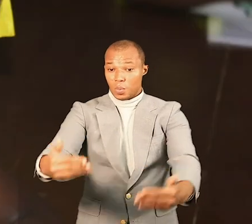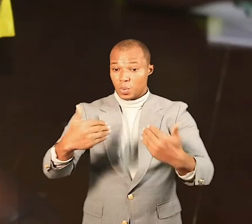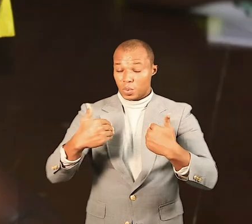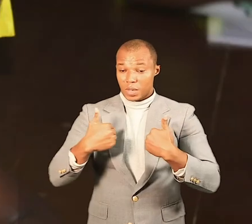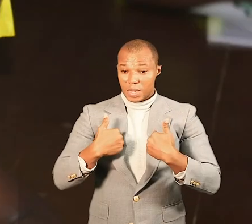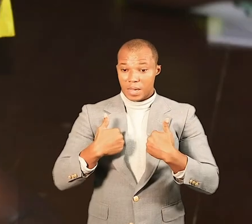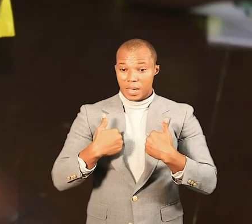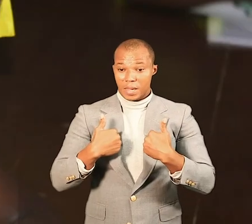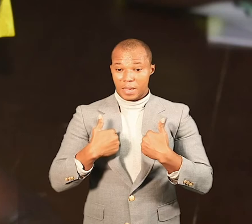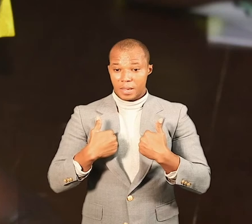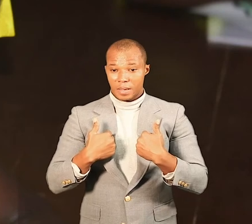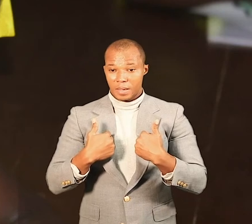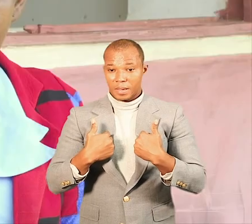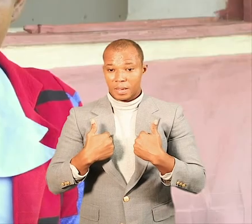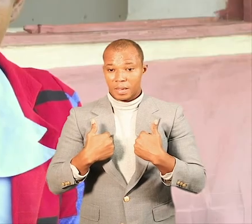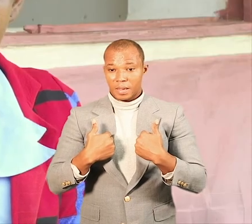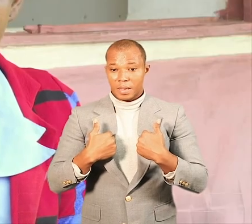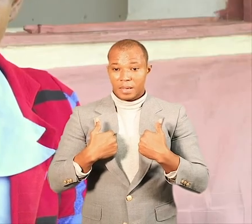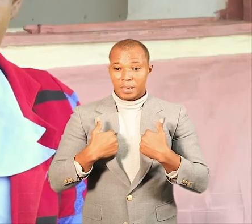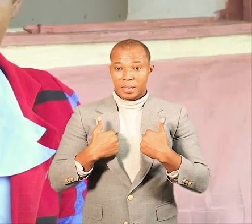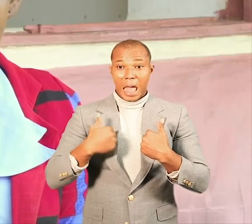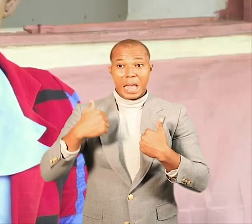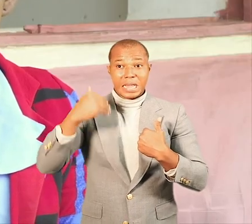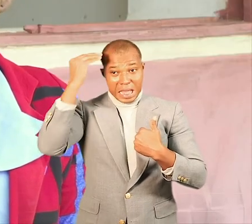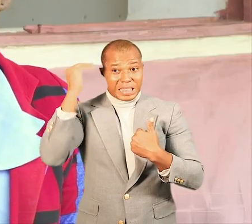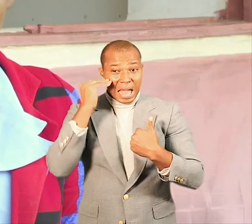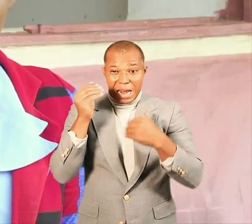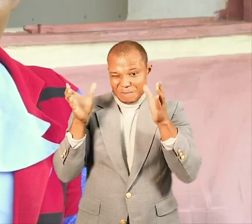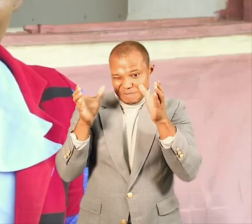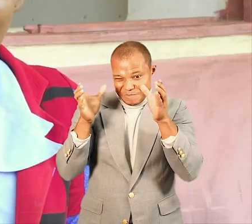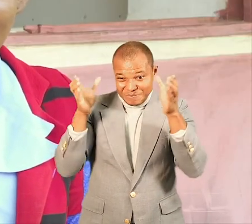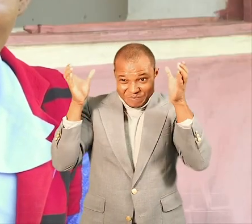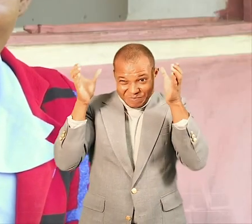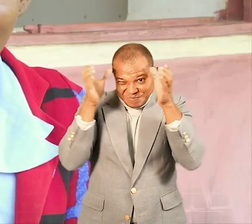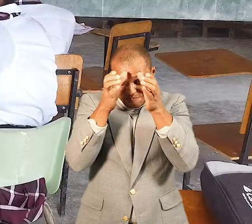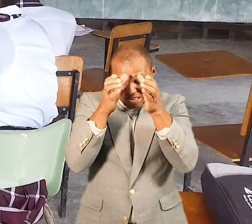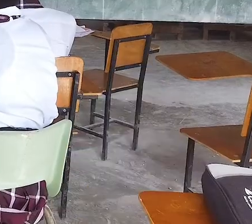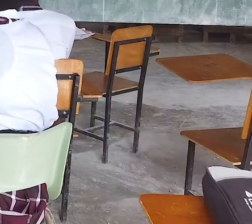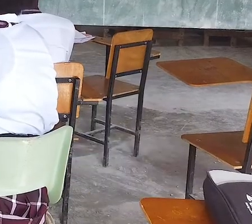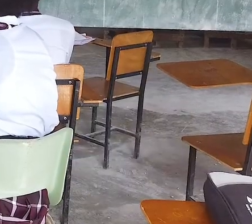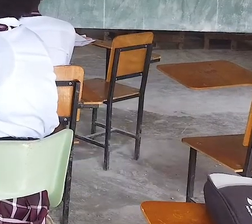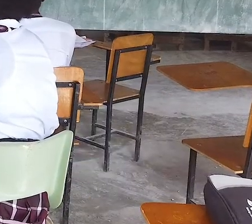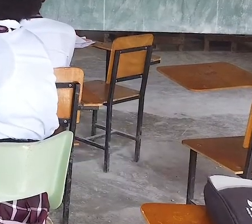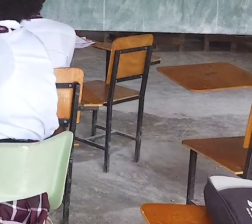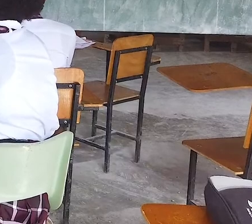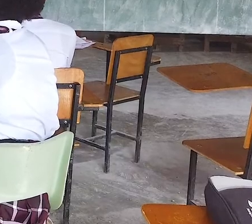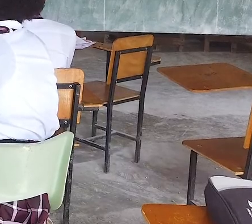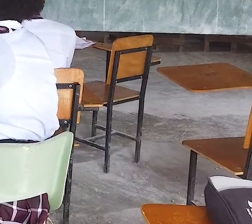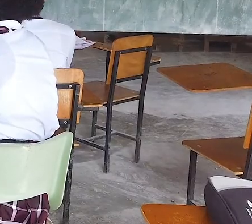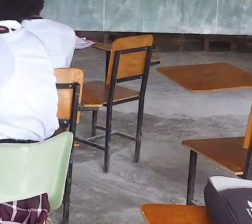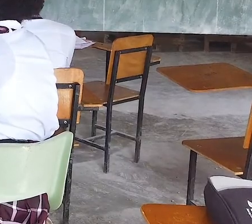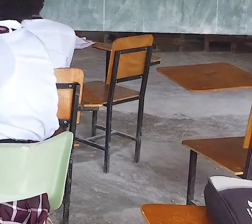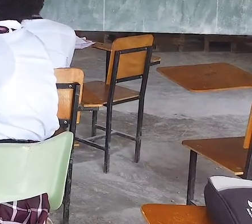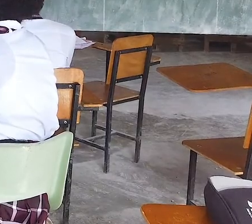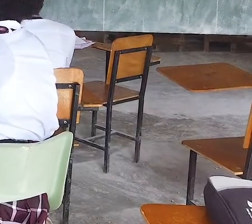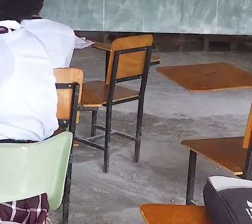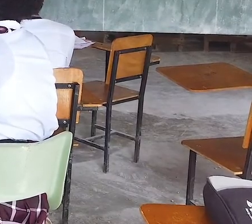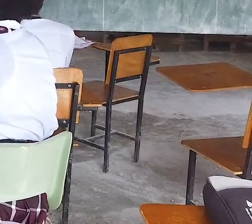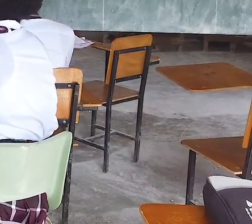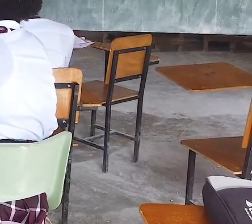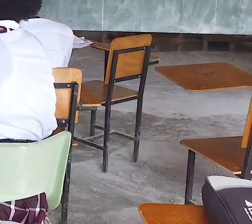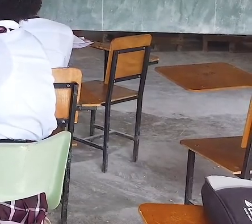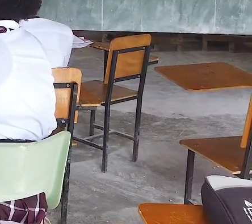hydrocéphalie. Et puis nous gagnons le côté parce que quelqu'un qui gagne petite tête.